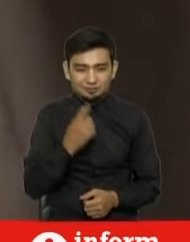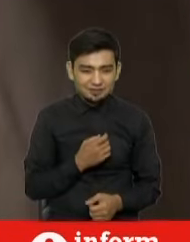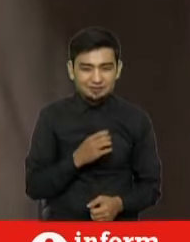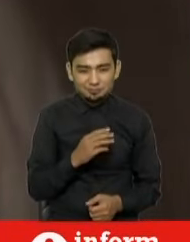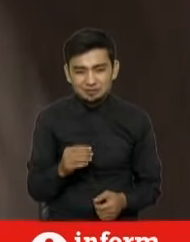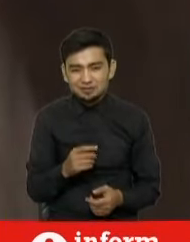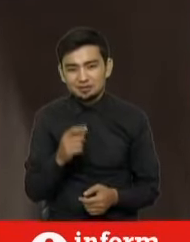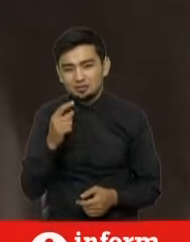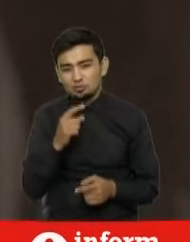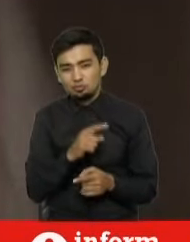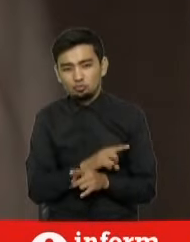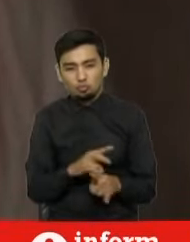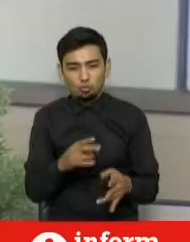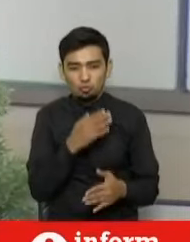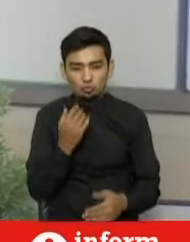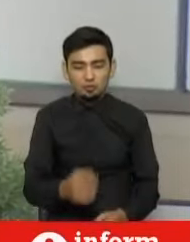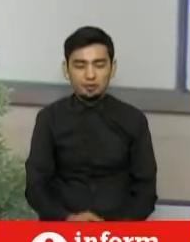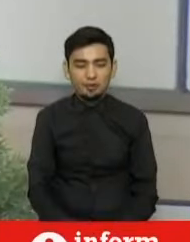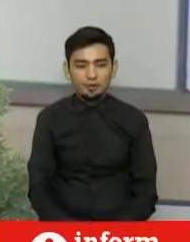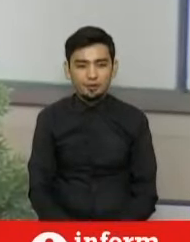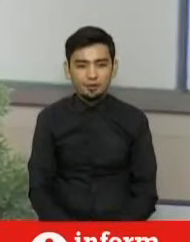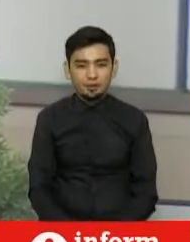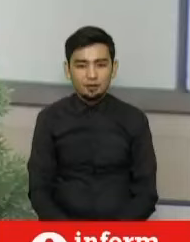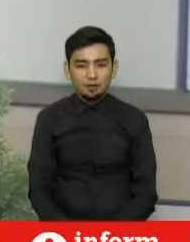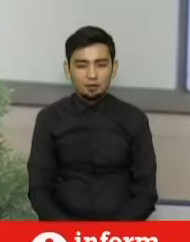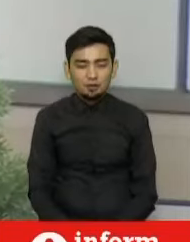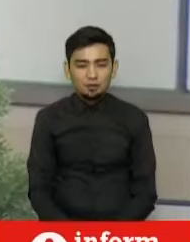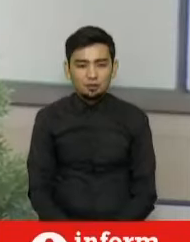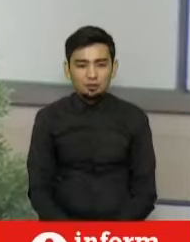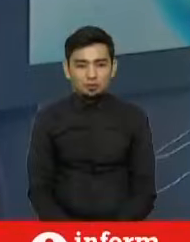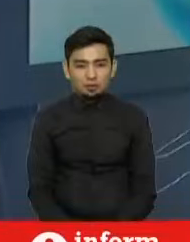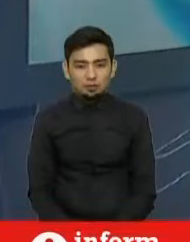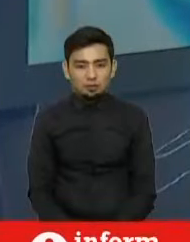не было. Ануар Амангельдинов, Влад Шишко, Информбюро.